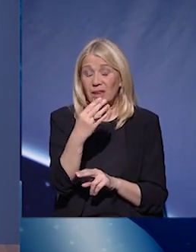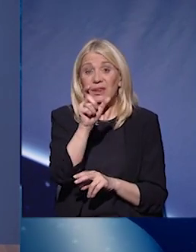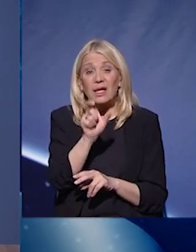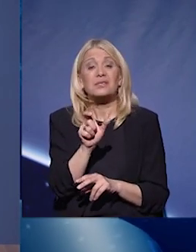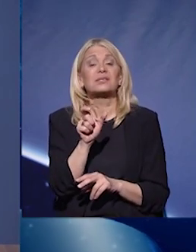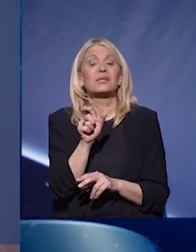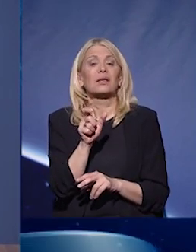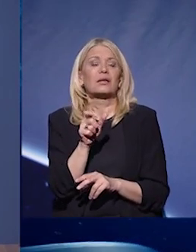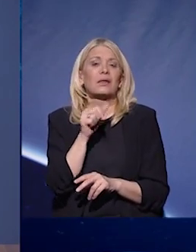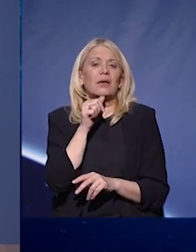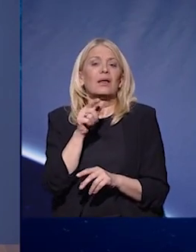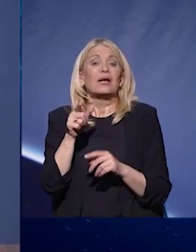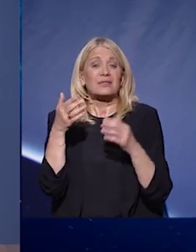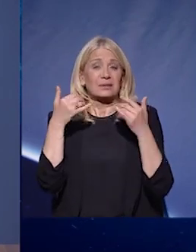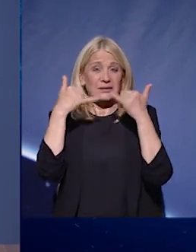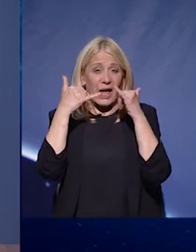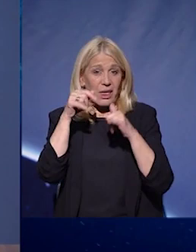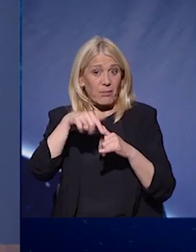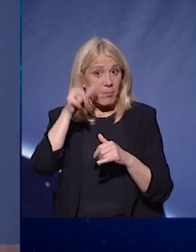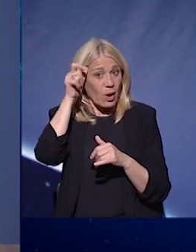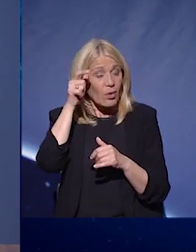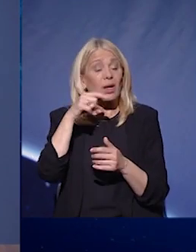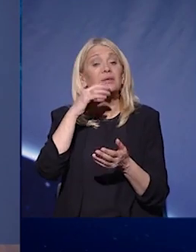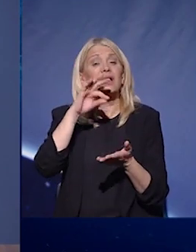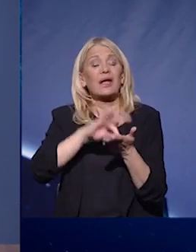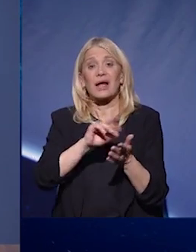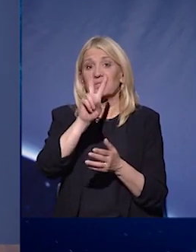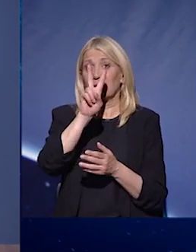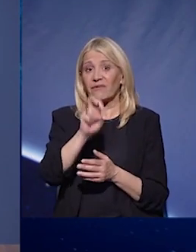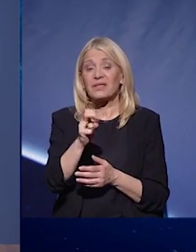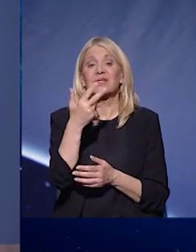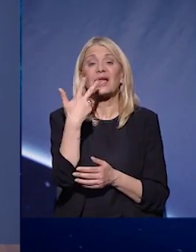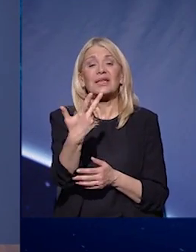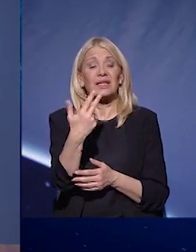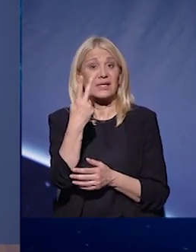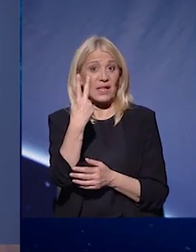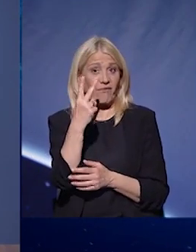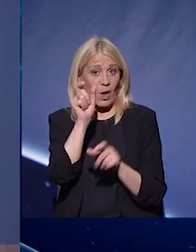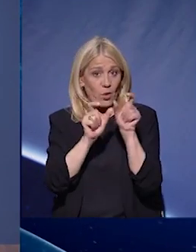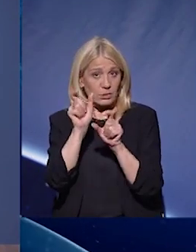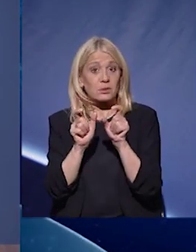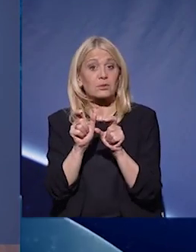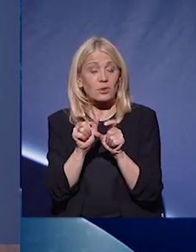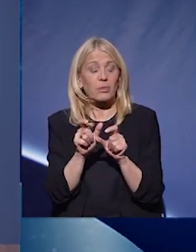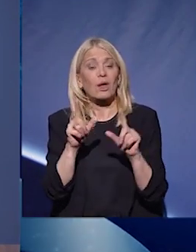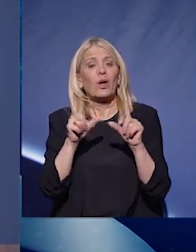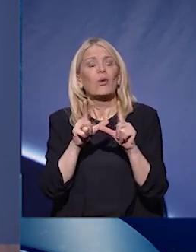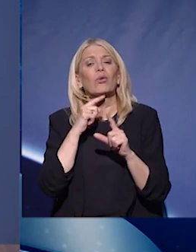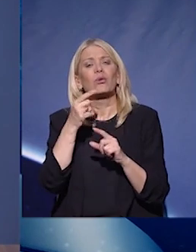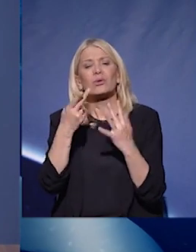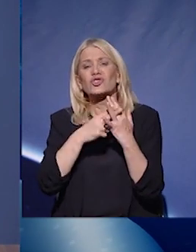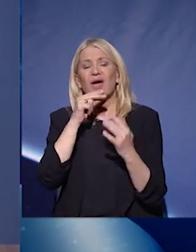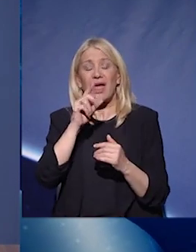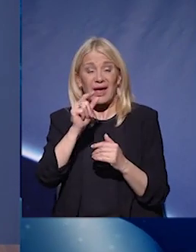pacijenata. Na sajmu u Beogradu se nalazi 232 osobe, u hali